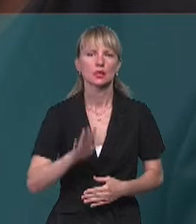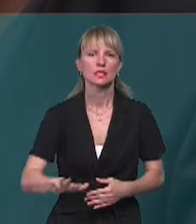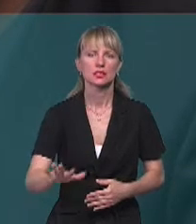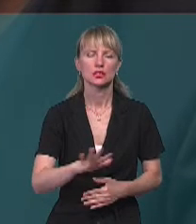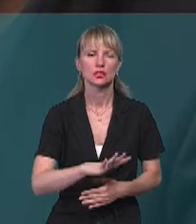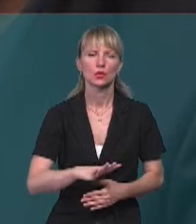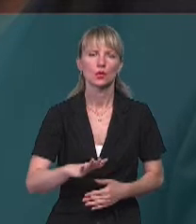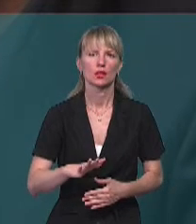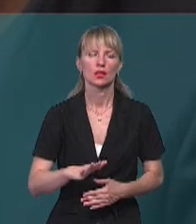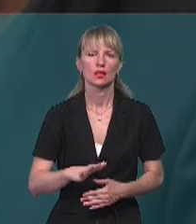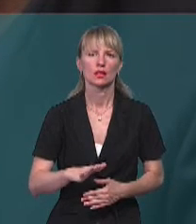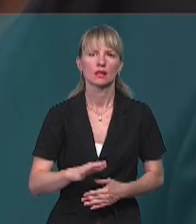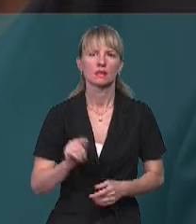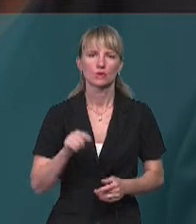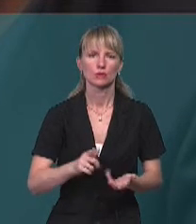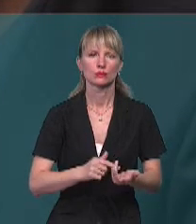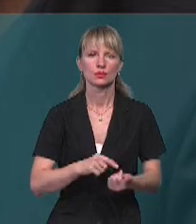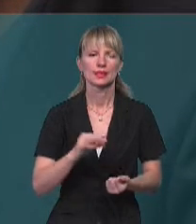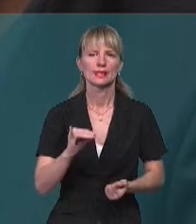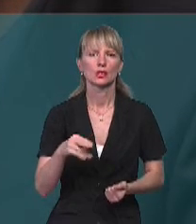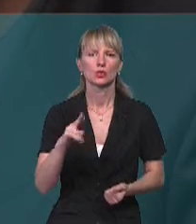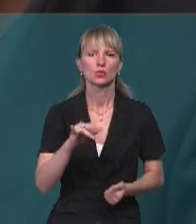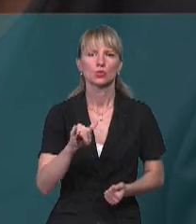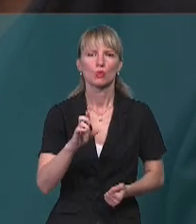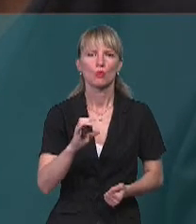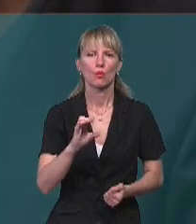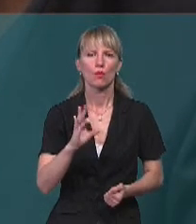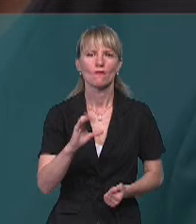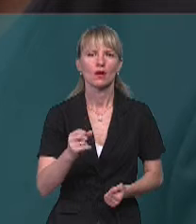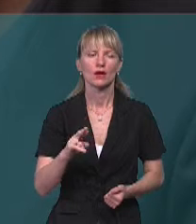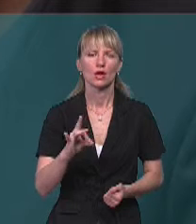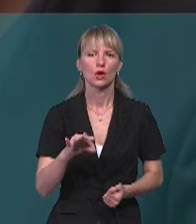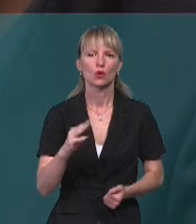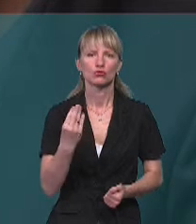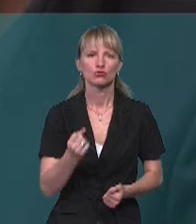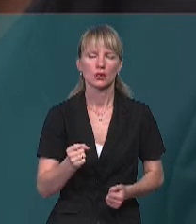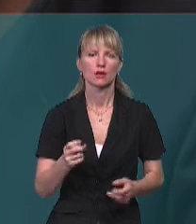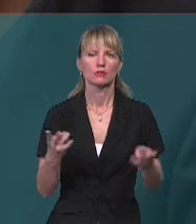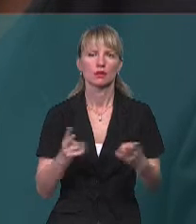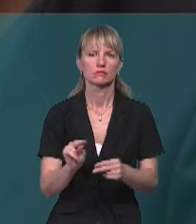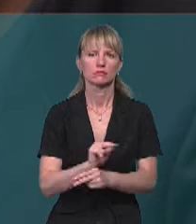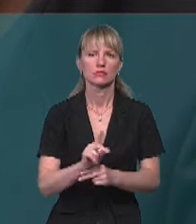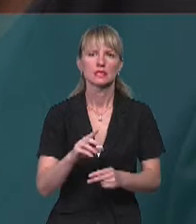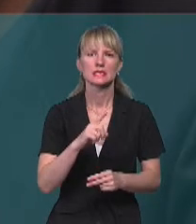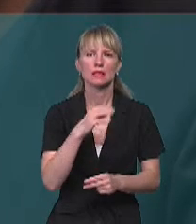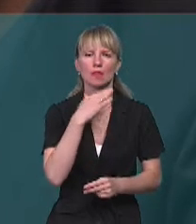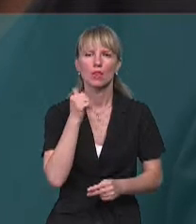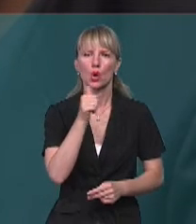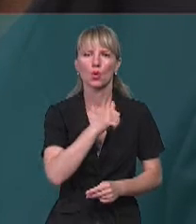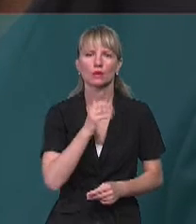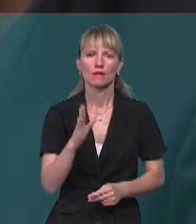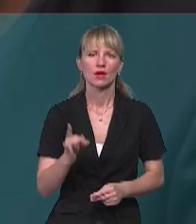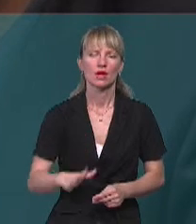і сквери, і в тому числі і Дубова роща, парки, требують вже реконструкцію. Тобто за багато роки в районі